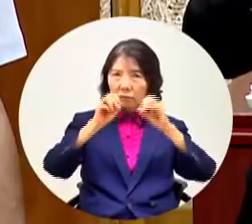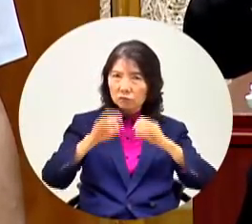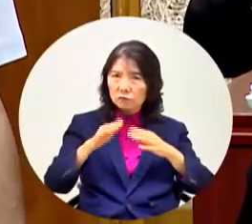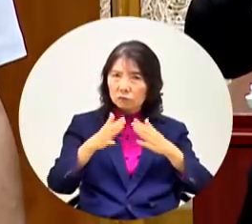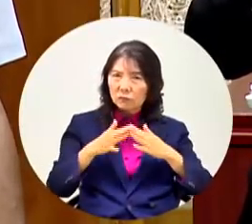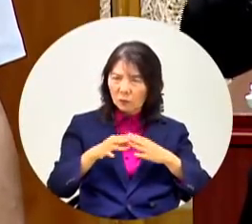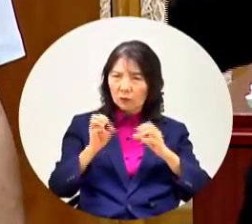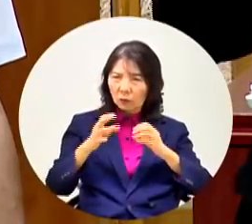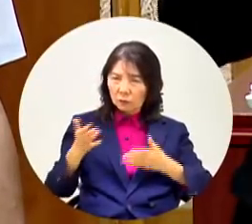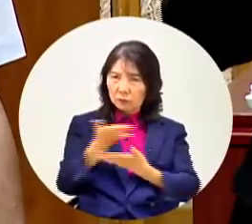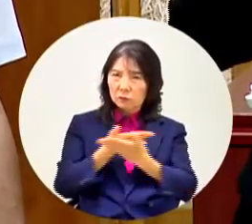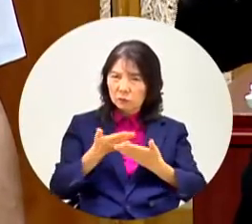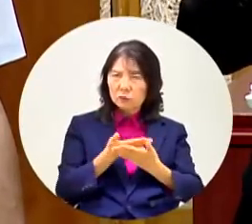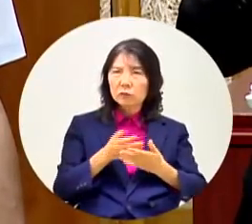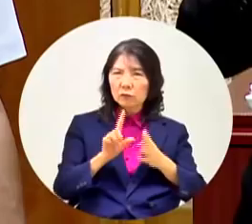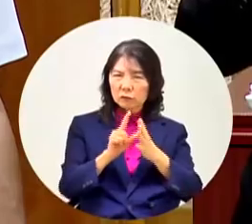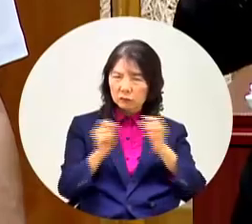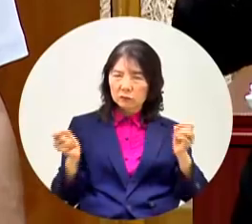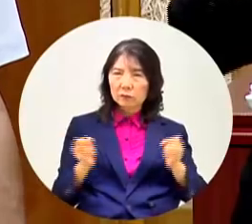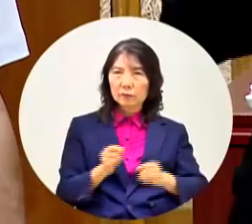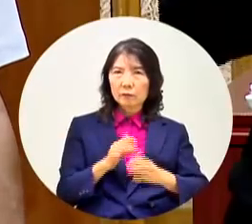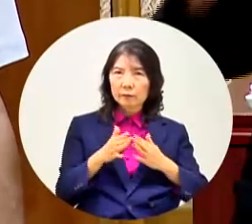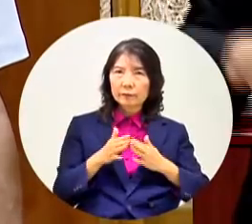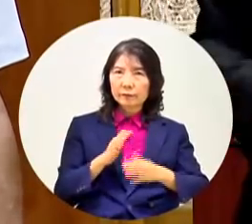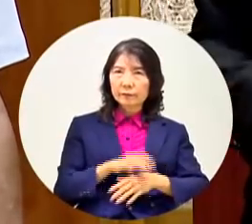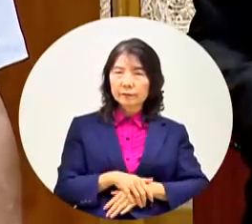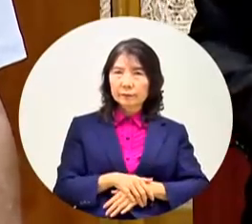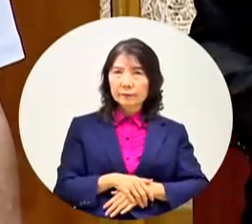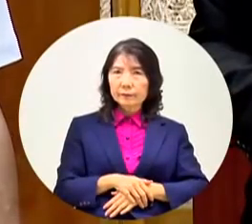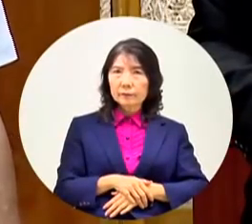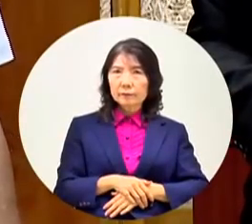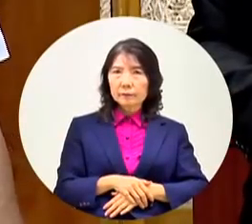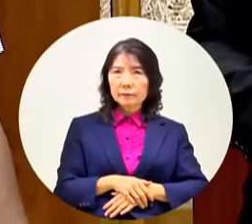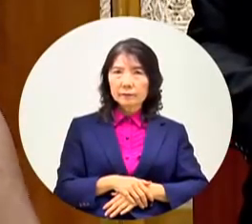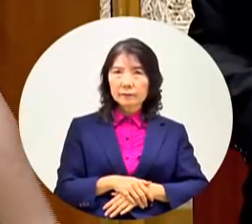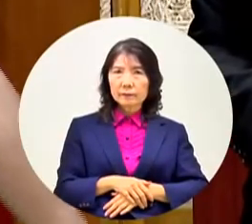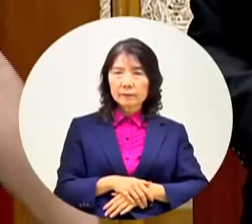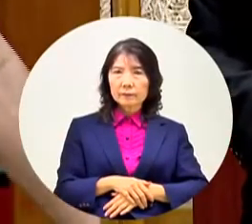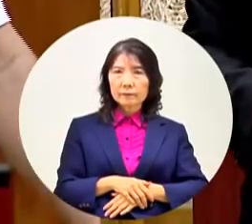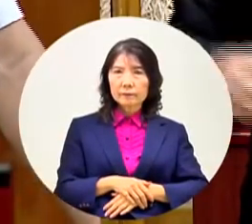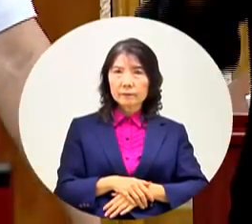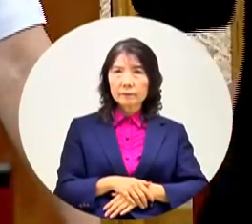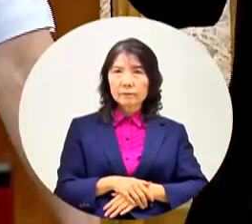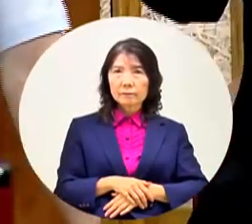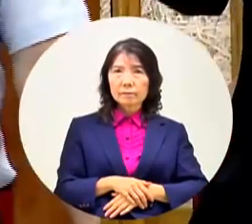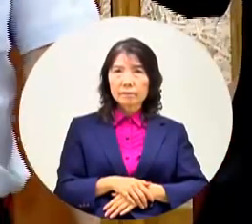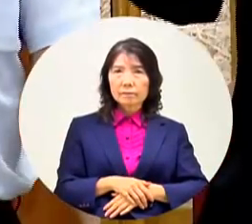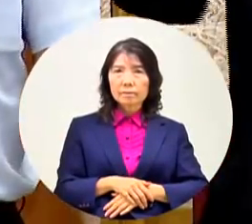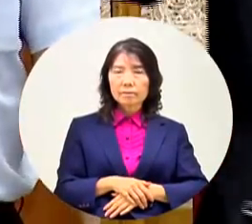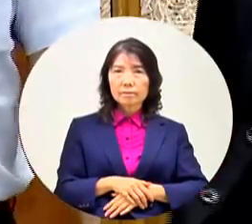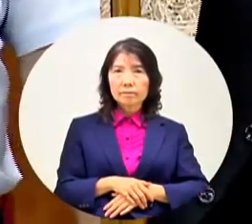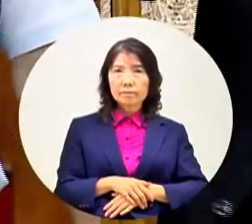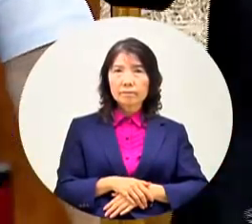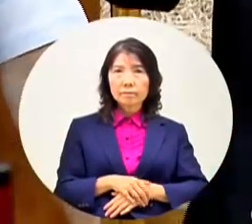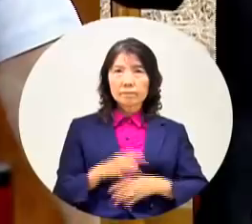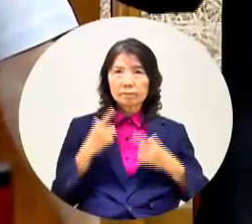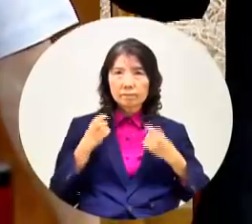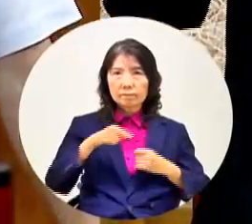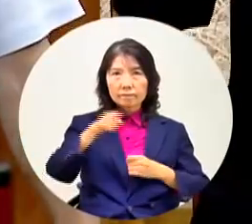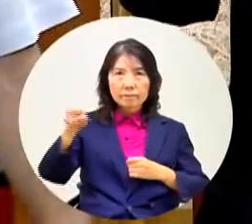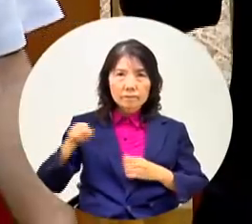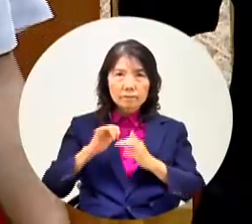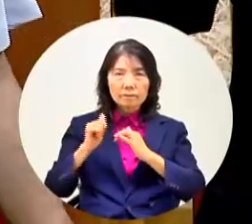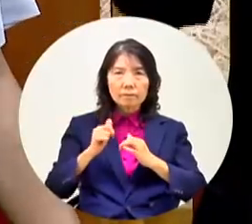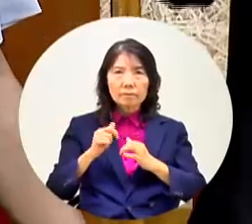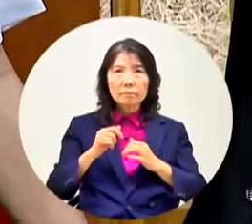沟通哦，需要很长时间的沟通，靠花朵王哥把这些在建筑一一的拆除，因为原地人家是拢合